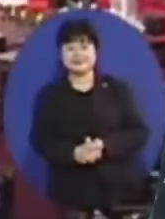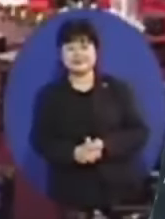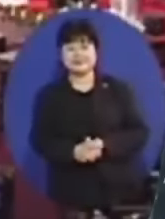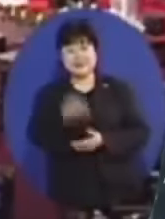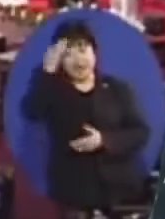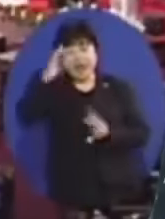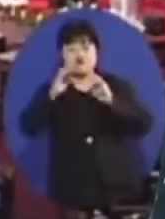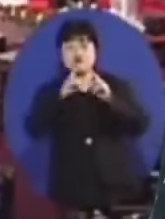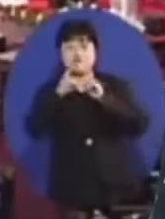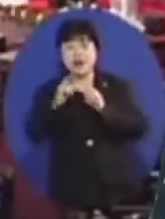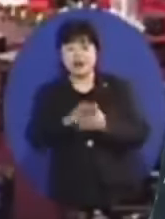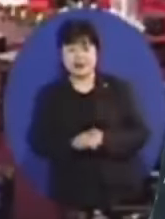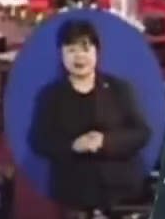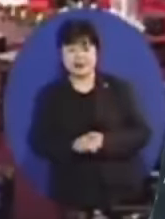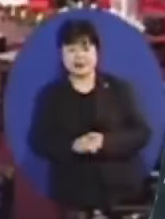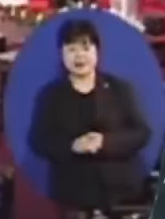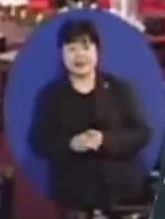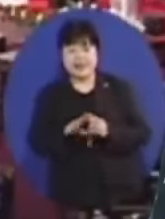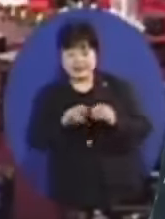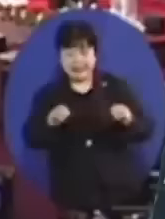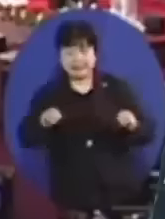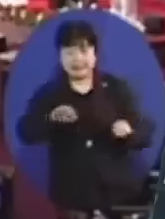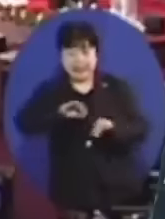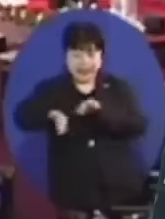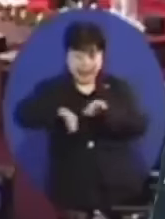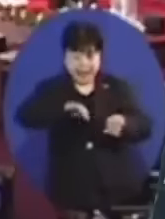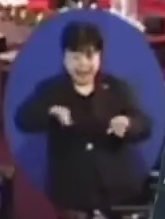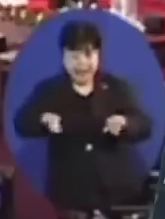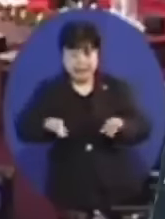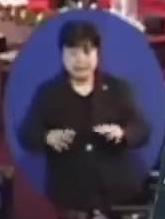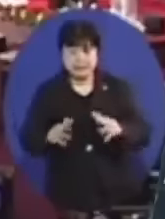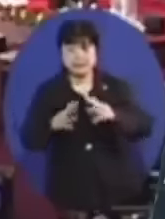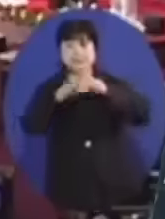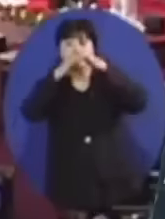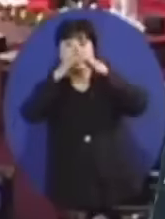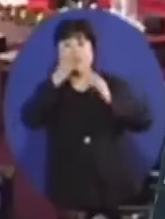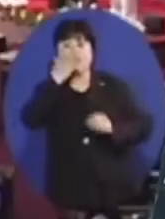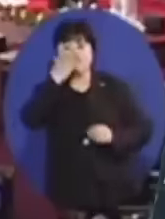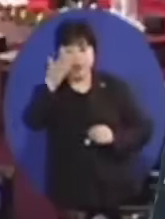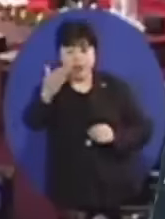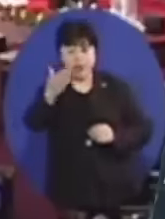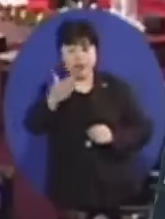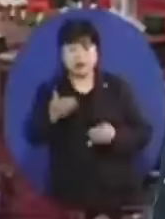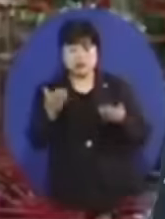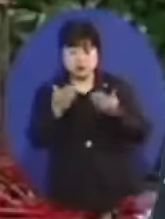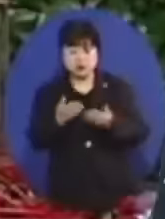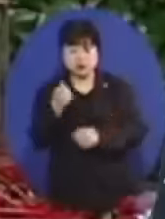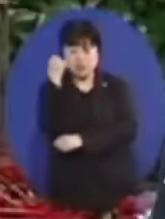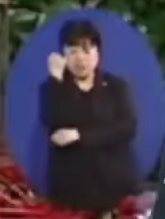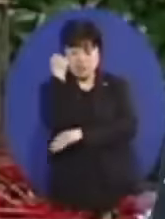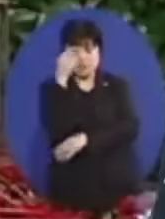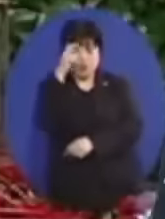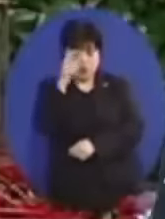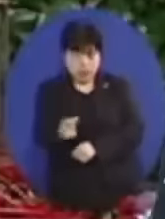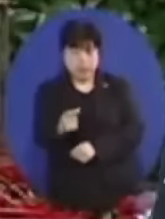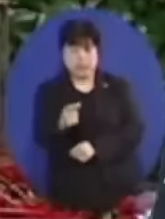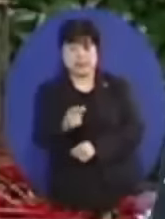우리나라 속담에 틀을 닦아야 집을 짓는다는 말이 있지 않습니까? 이 말은 무슨 일이든 기초를 든든히